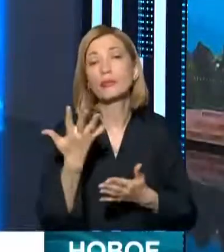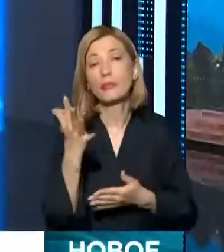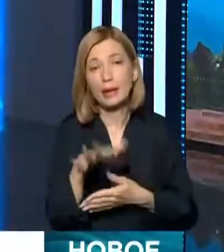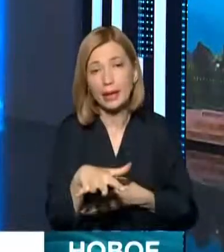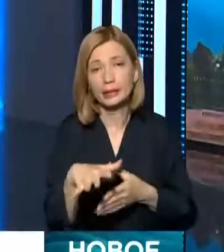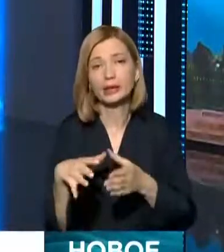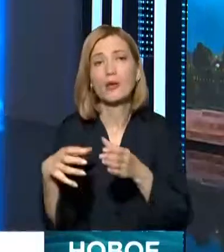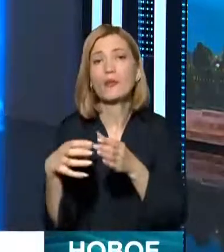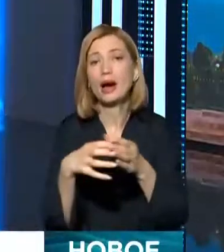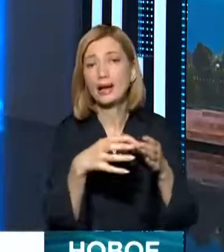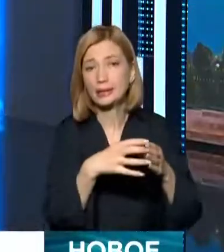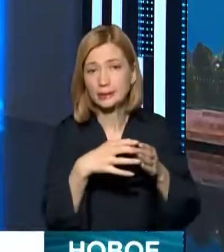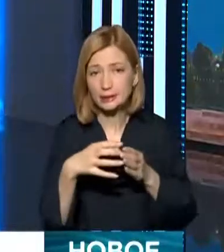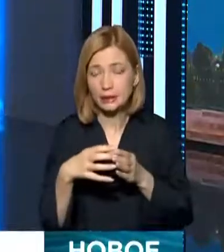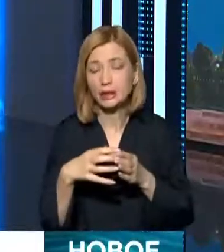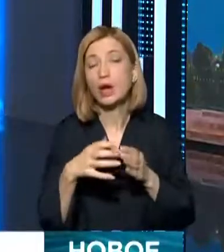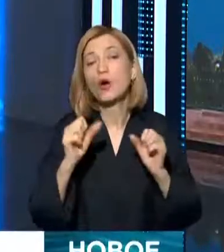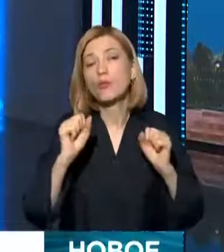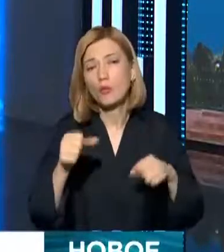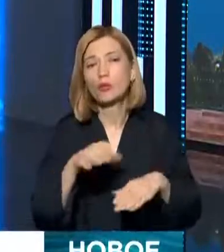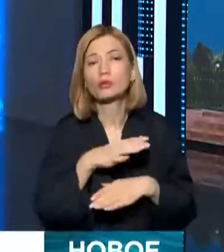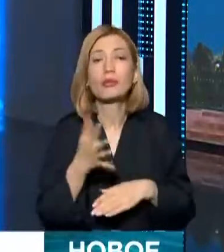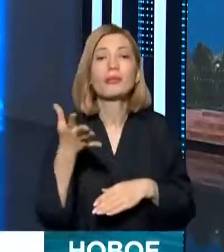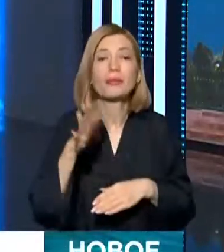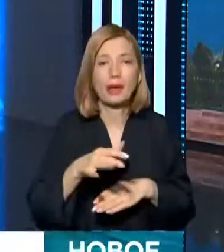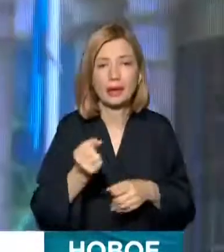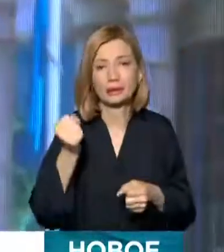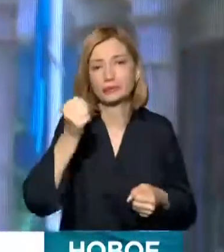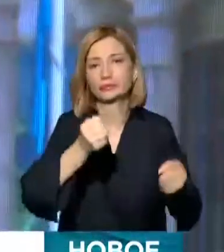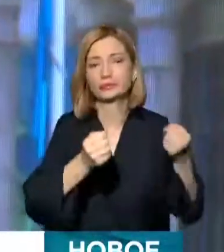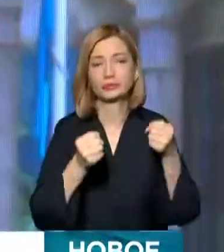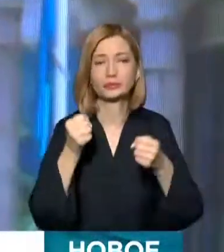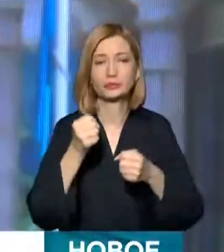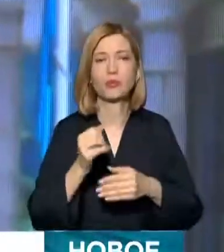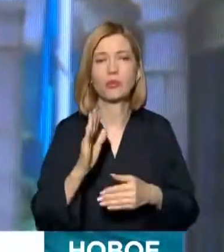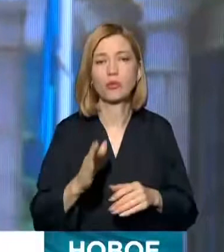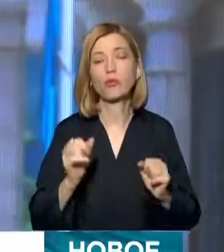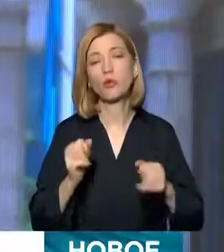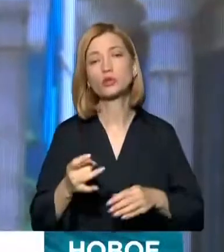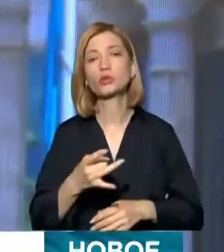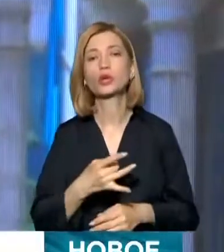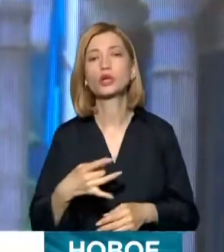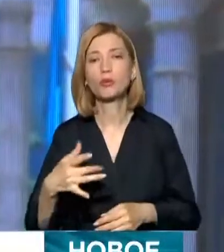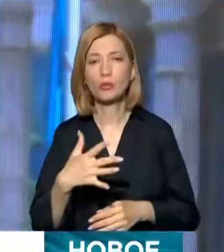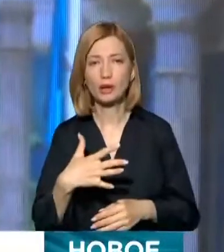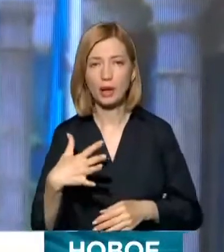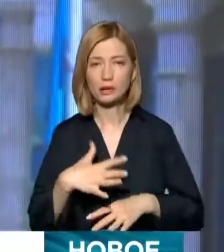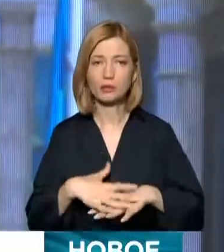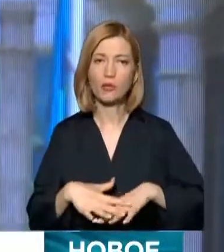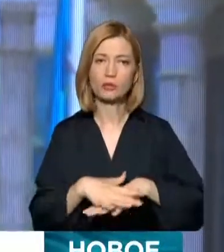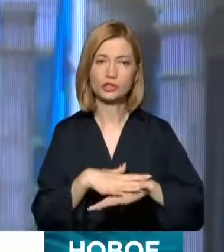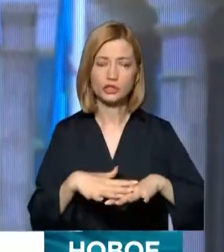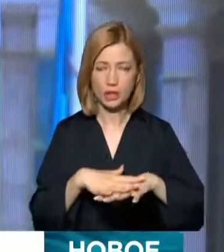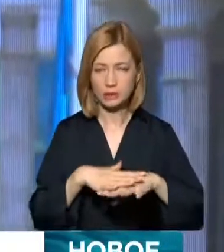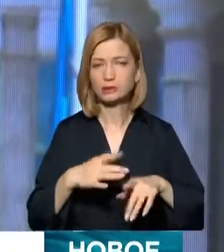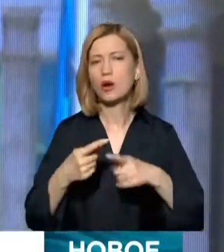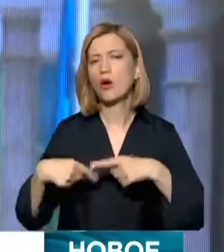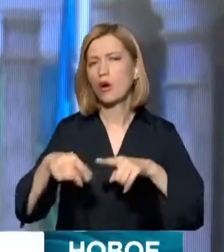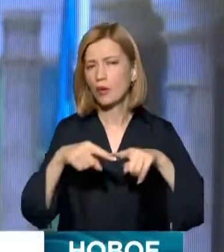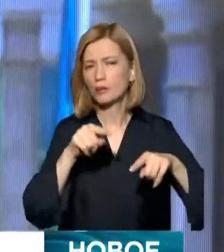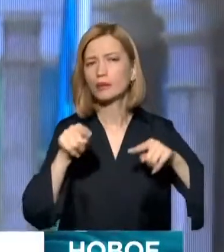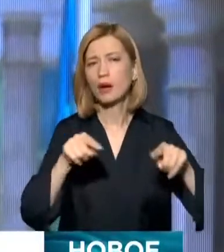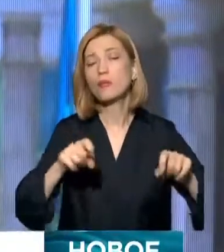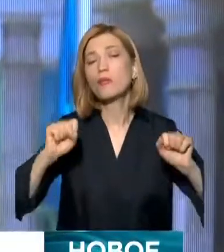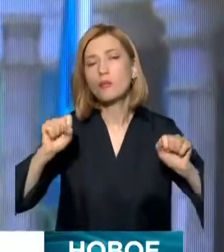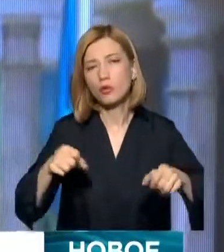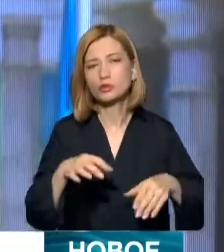принципе, да, 5 кандидатов могут быть. Угу. Скажем так, есть еще республиканские общественные объединения, да, и то есть у них тоже есть, и от